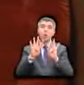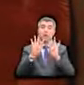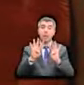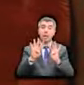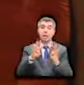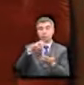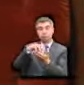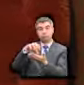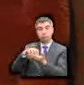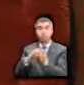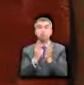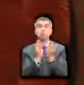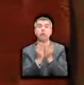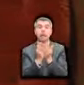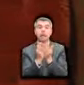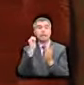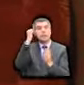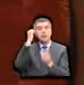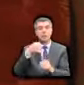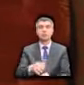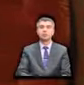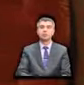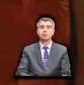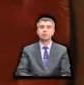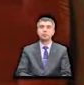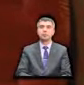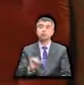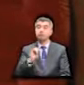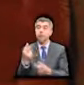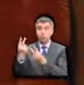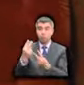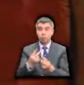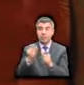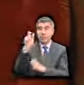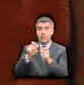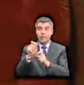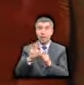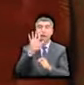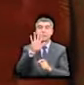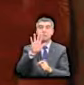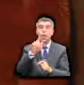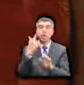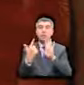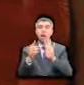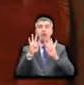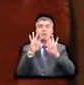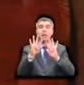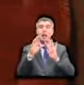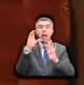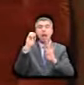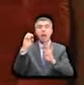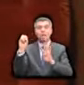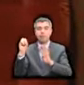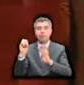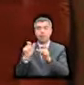مؤسسة للتكوين المهني، يعني استقبلت ما يزيد على 587 ألف متدرب